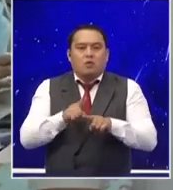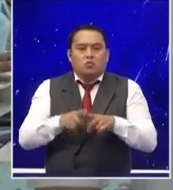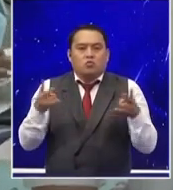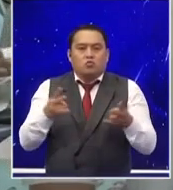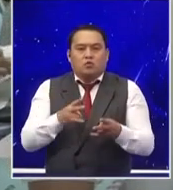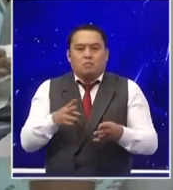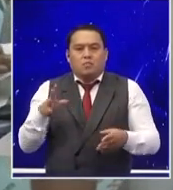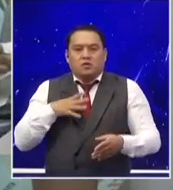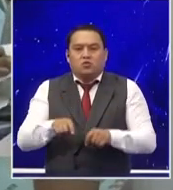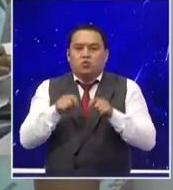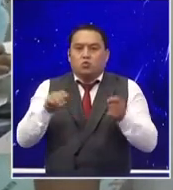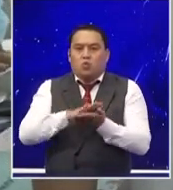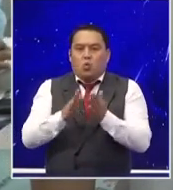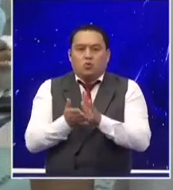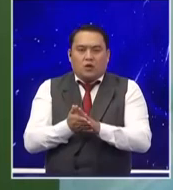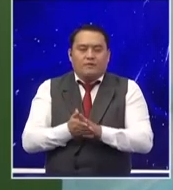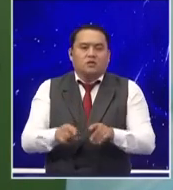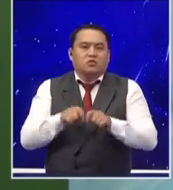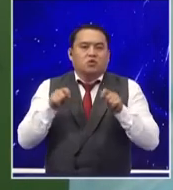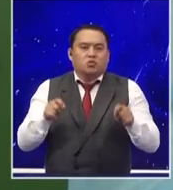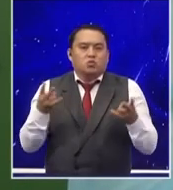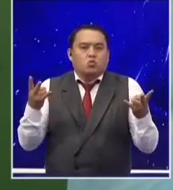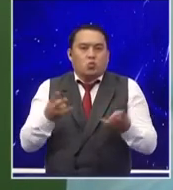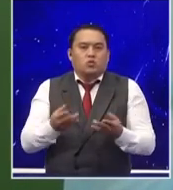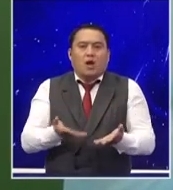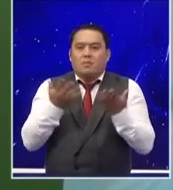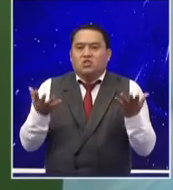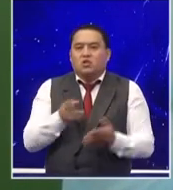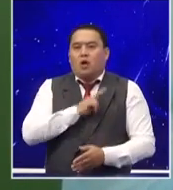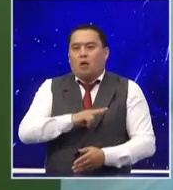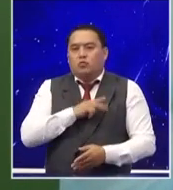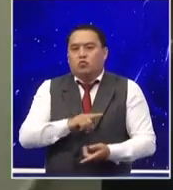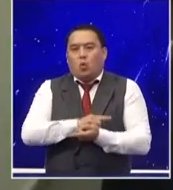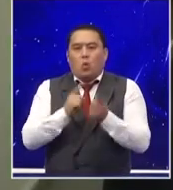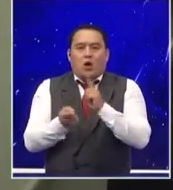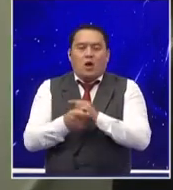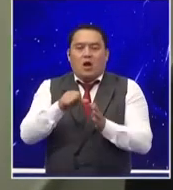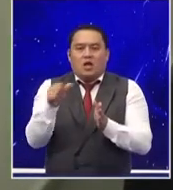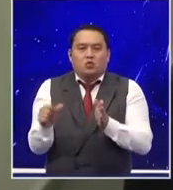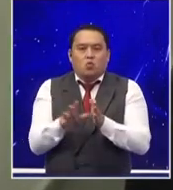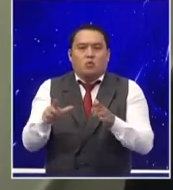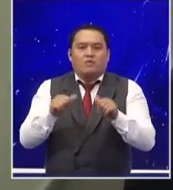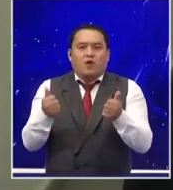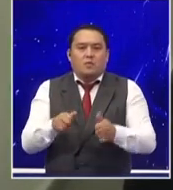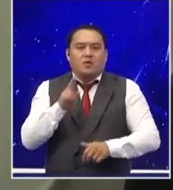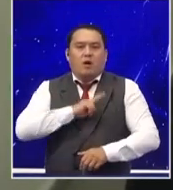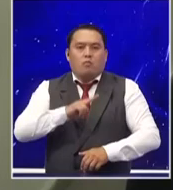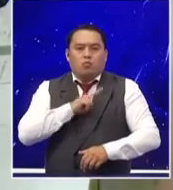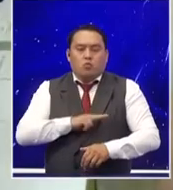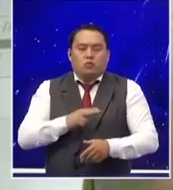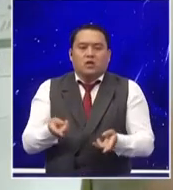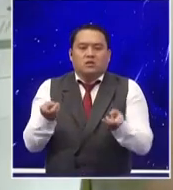максимально должно быть созданы необходимые условия для облегчения труда больнице давно перешли на электронный формат работы бумажная волокита